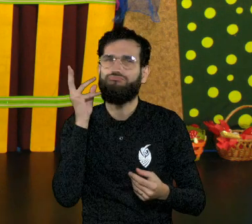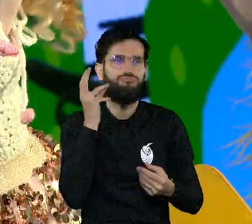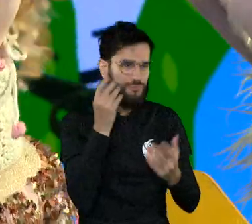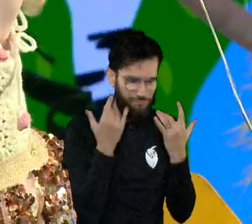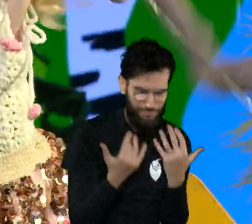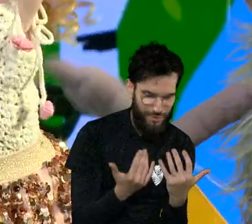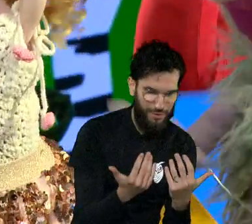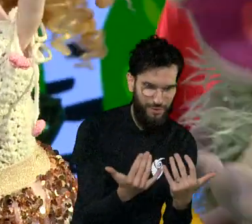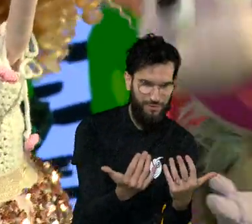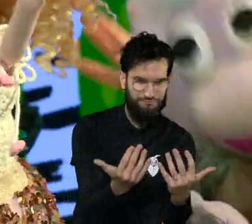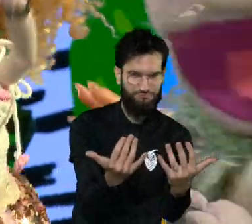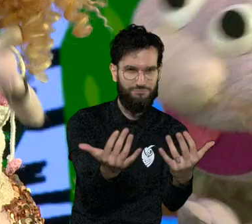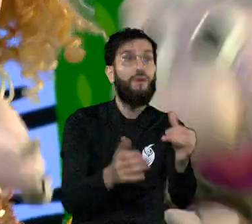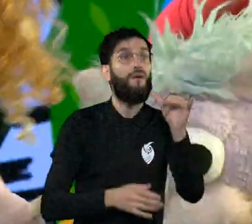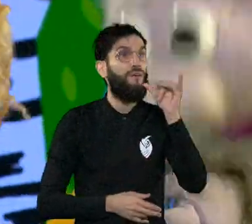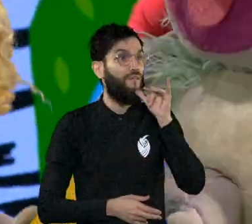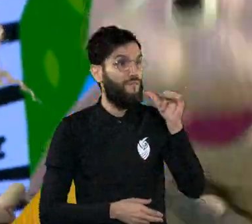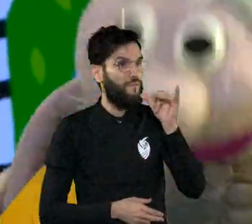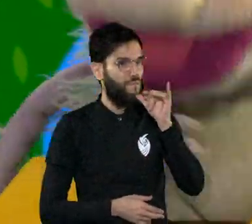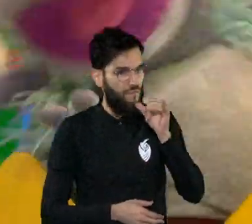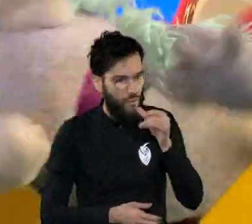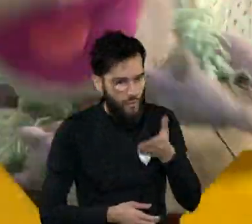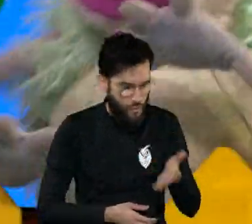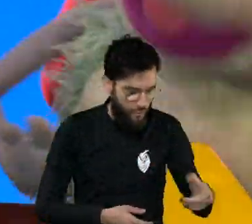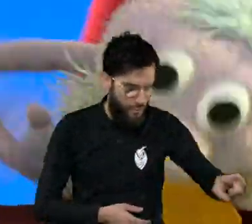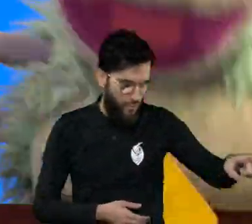zelenšia, voda je chutnejšia,